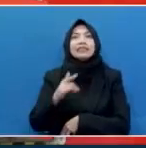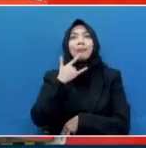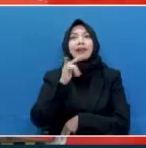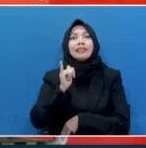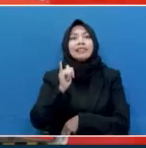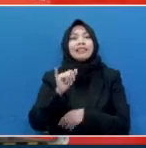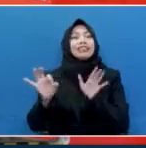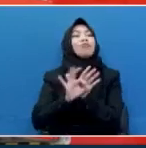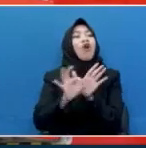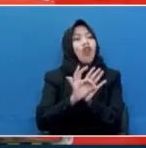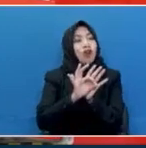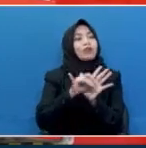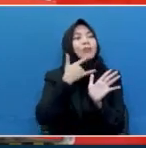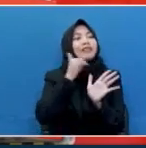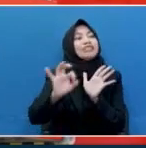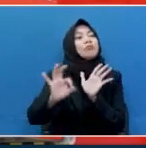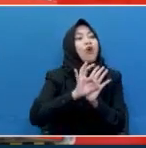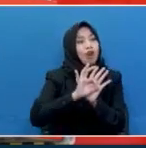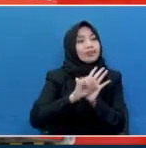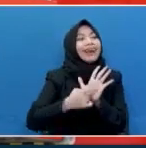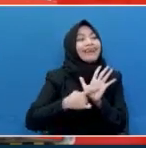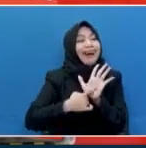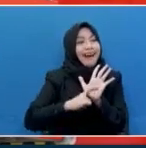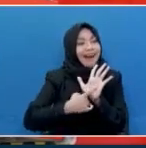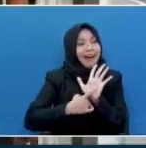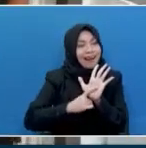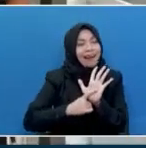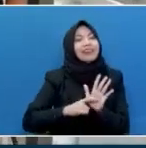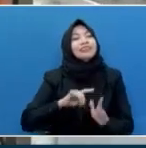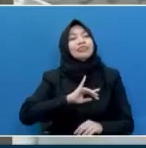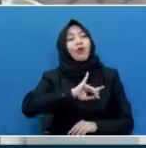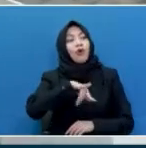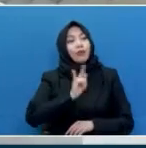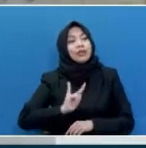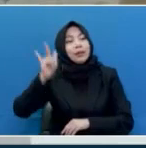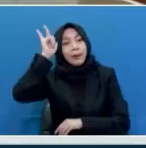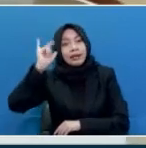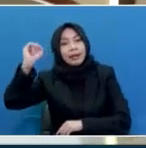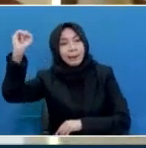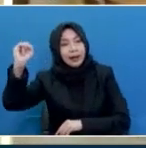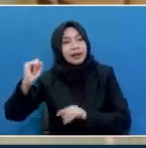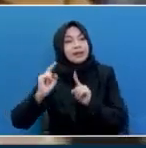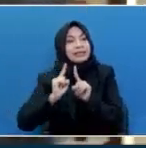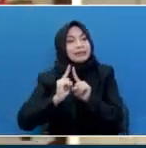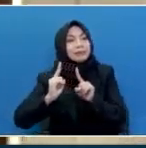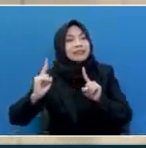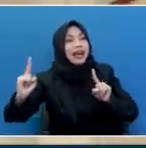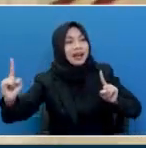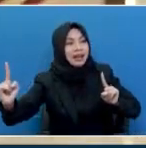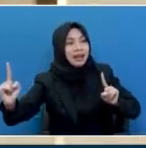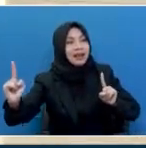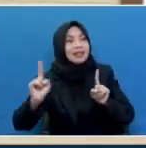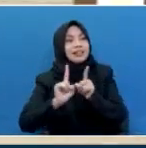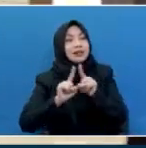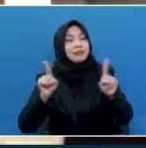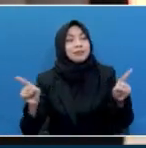politik bahwa Pak Jokowi setidaknya hendak membangun jarak sak membangun Ee tidak